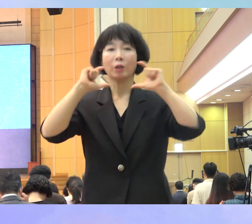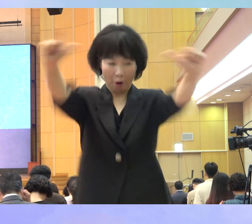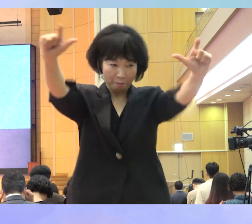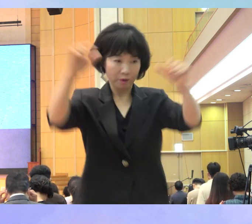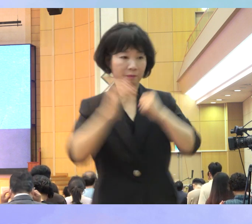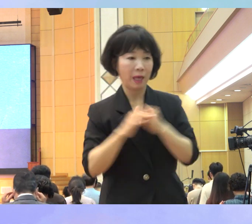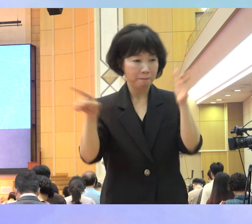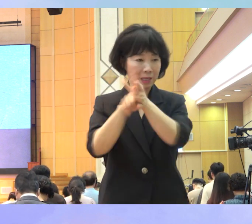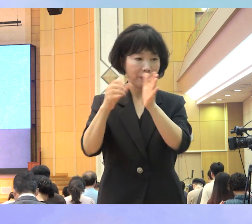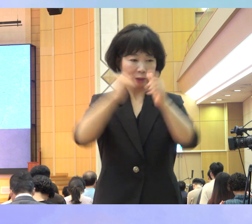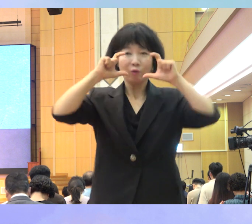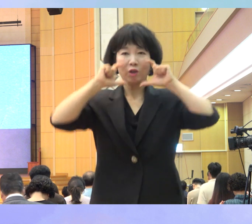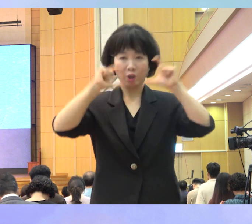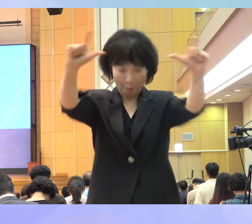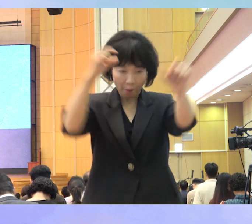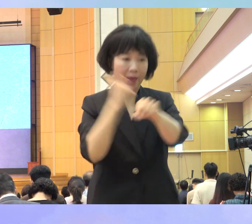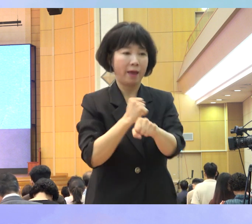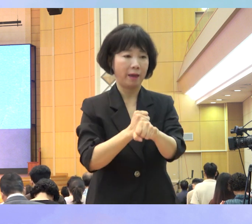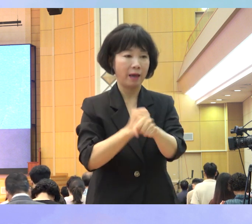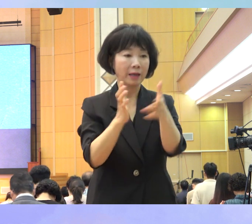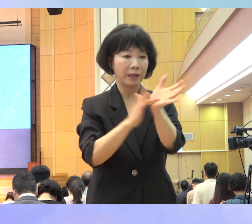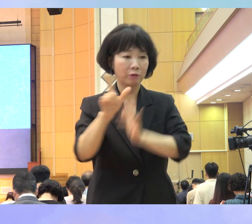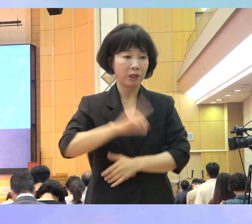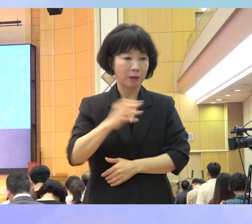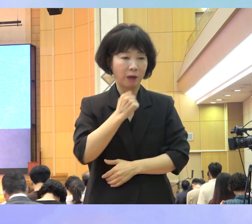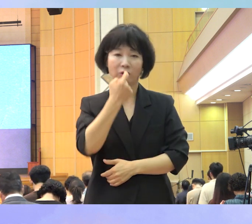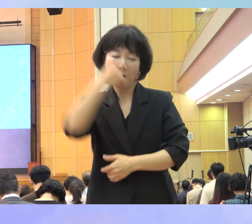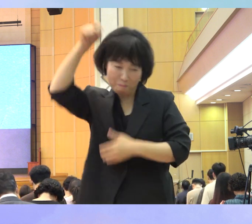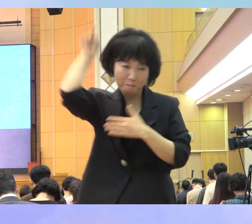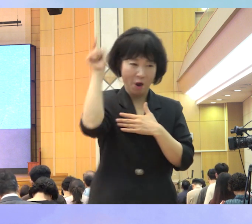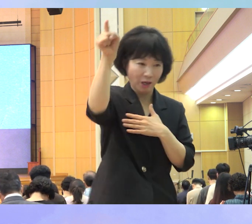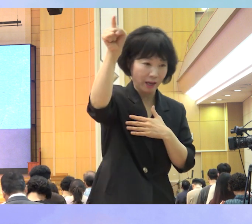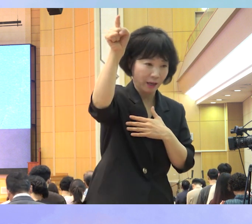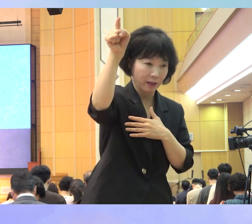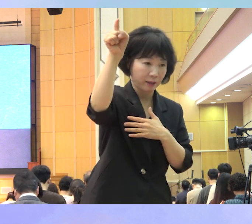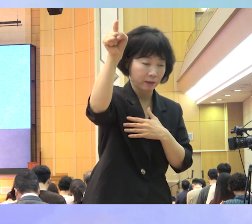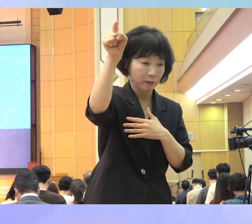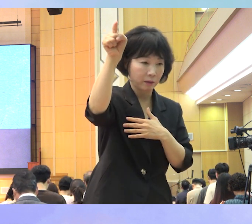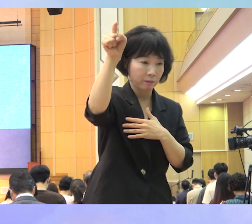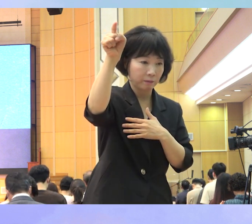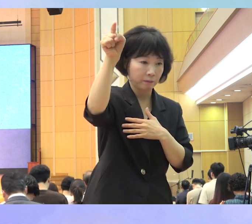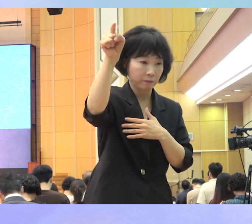선포합니다. 믿음으로 선포합니다. 나사렛 예수 그리스도를 명하노니